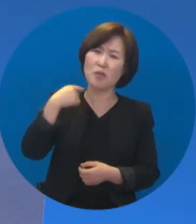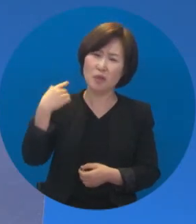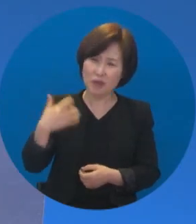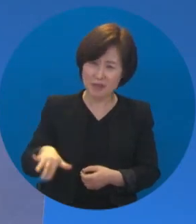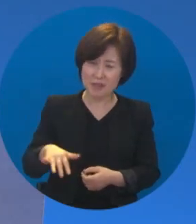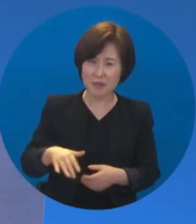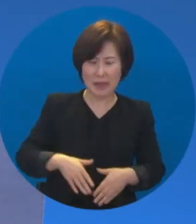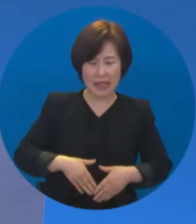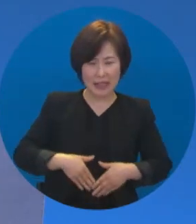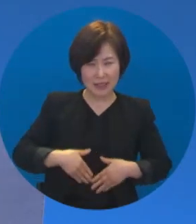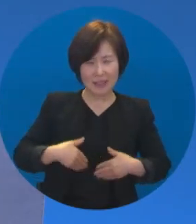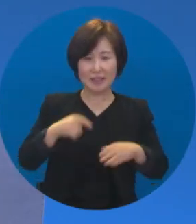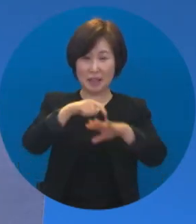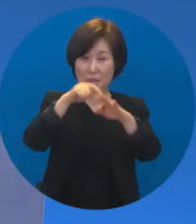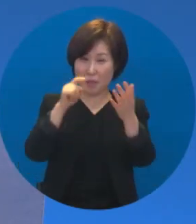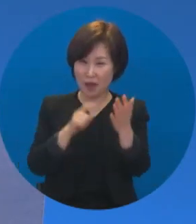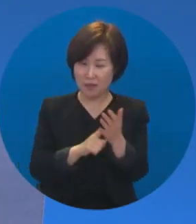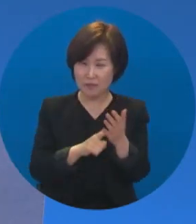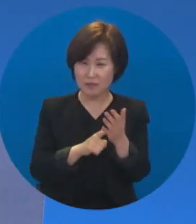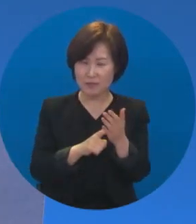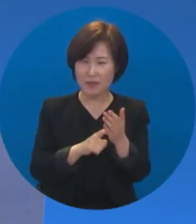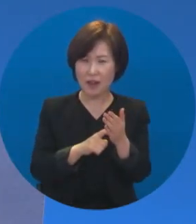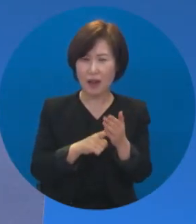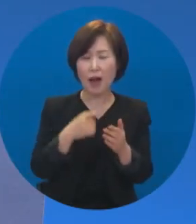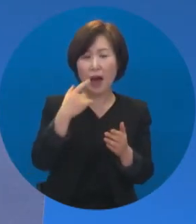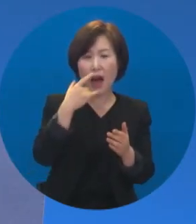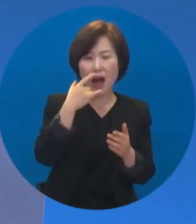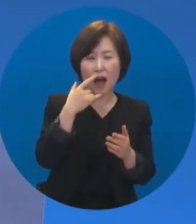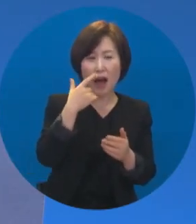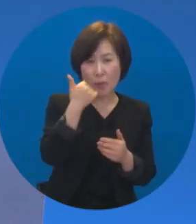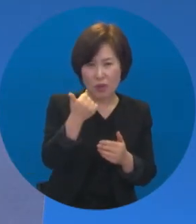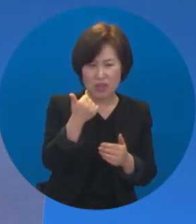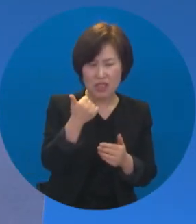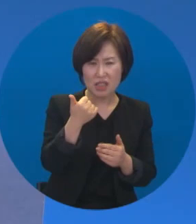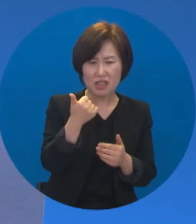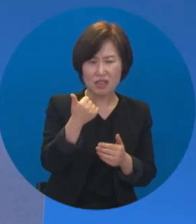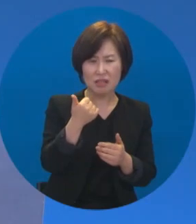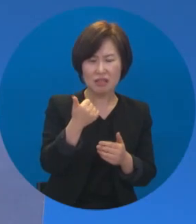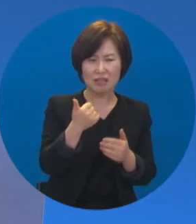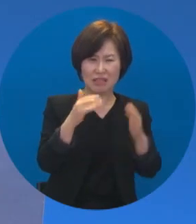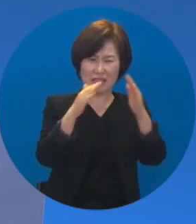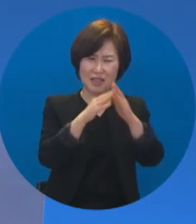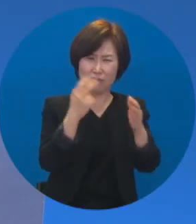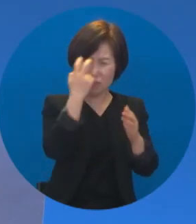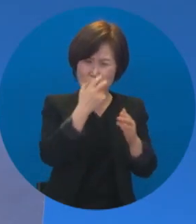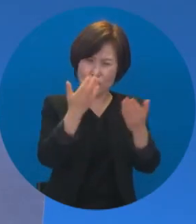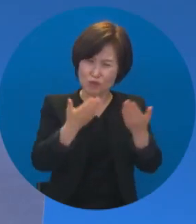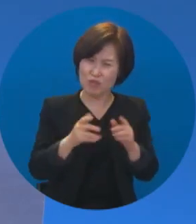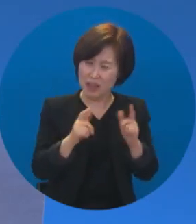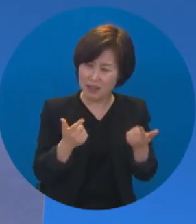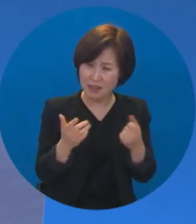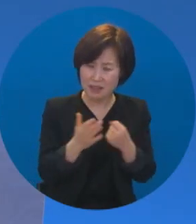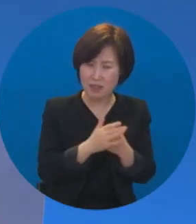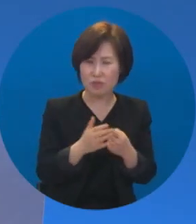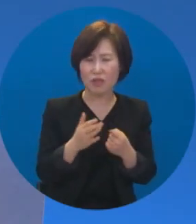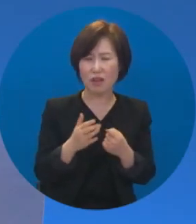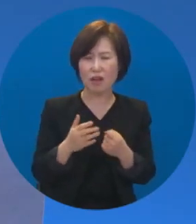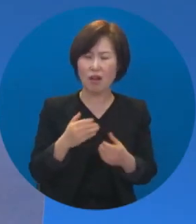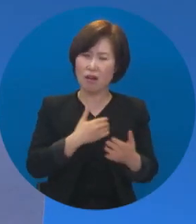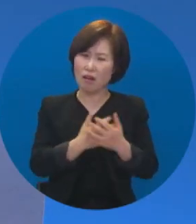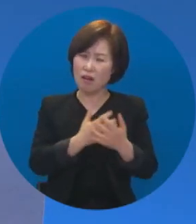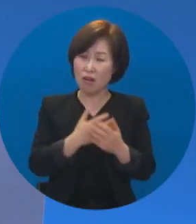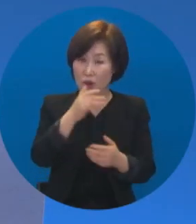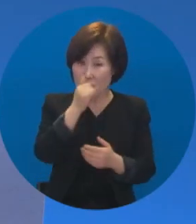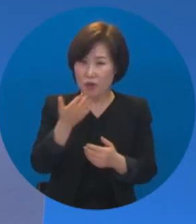따뜻함, 아버지의 부재로 인해서 항상 누군가에게 사랑을 갈구하고 싶었던 저는 이제 안전한 곳에